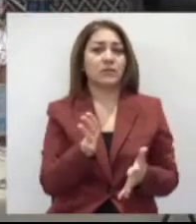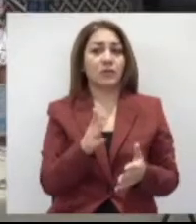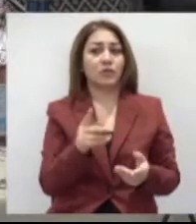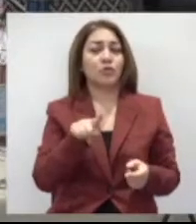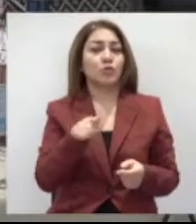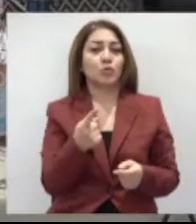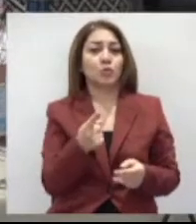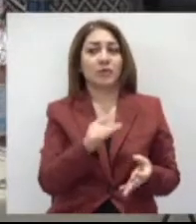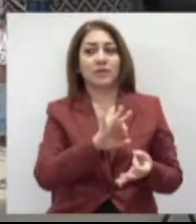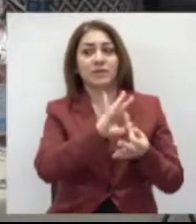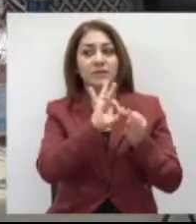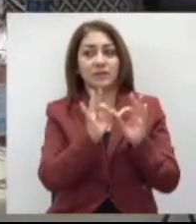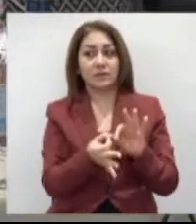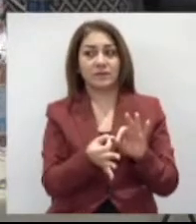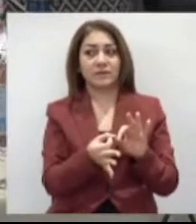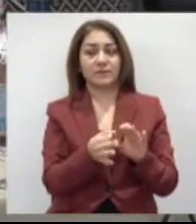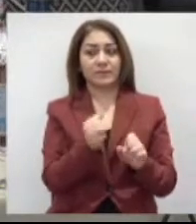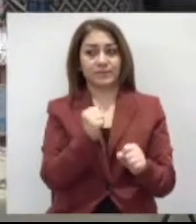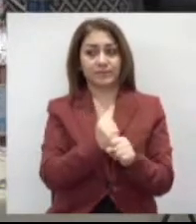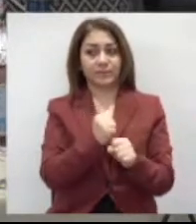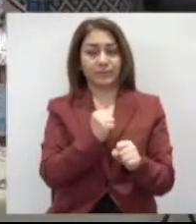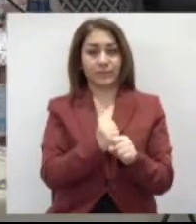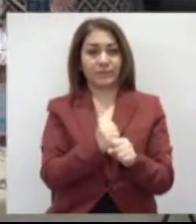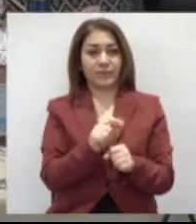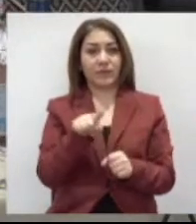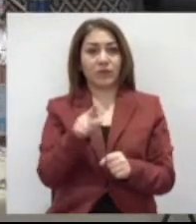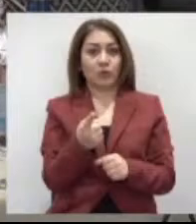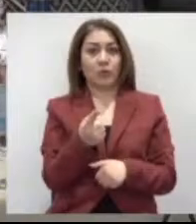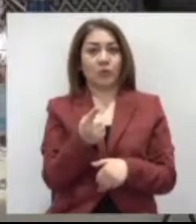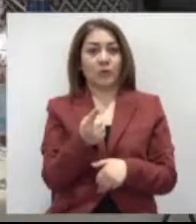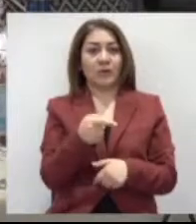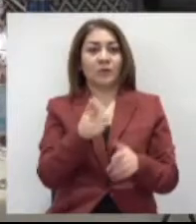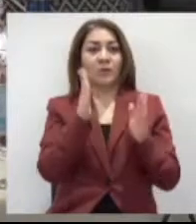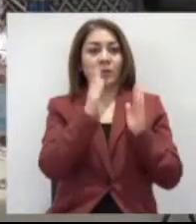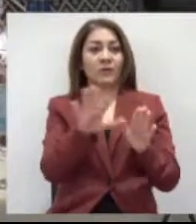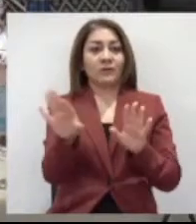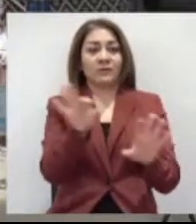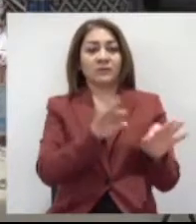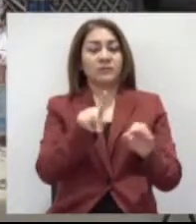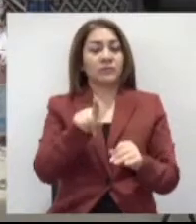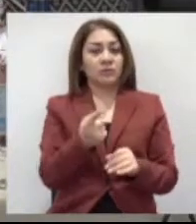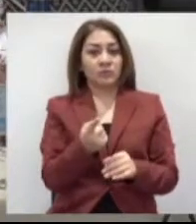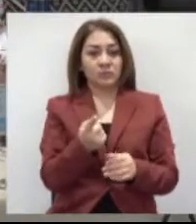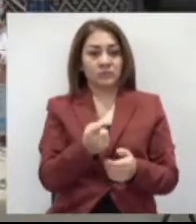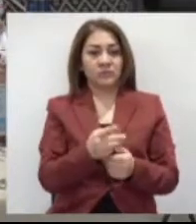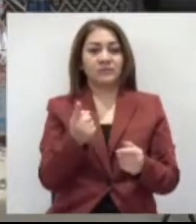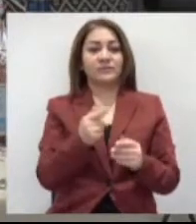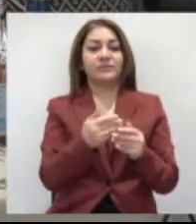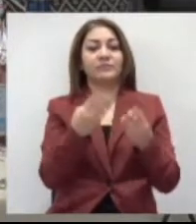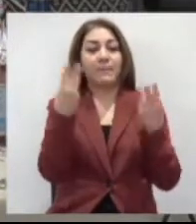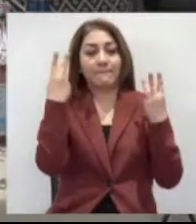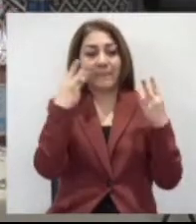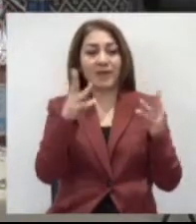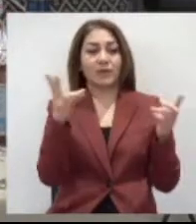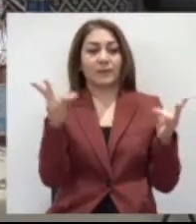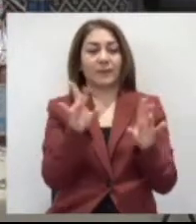են ձևակերպումները այդպես հենց ամրագրվել կամ ինչու են հենց այդ ուղղությունները արձանագրվել այդ փաստաթղթում։